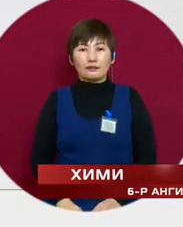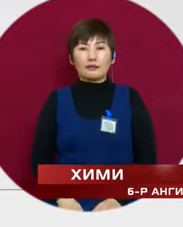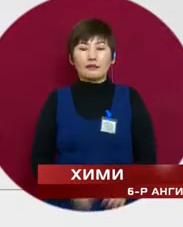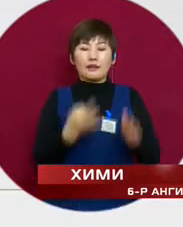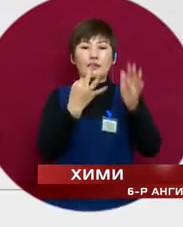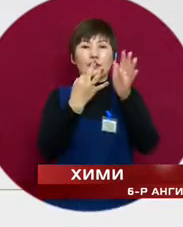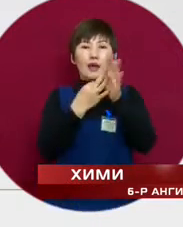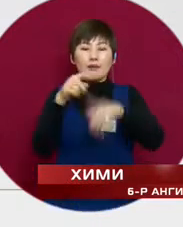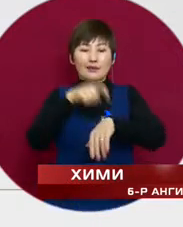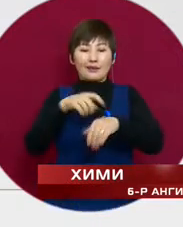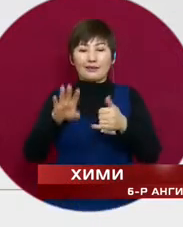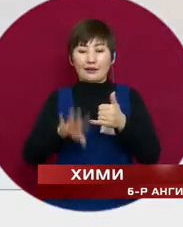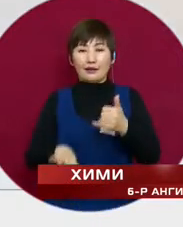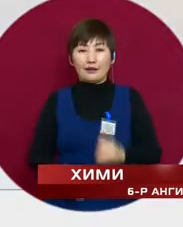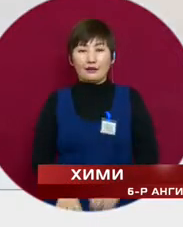8 цагийн дараа,